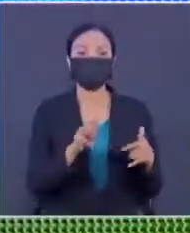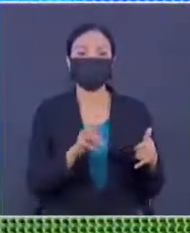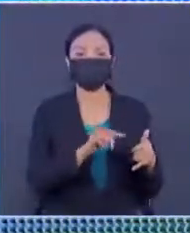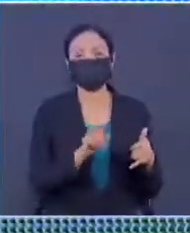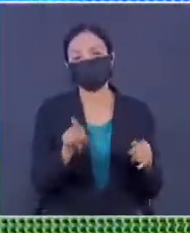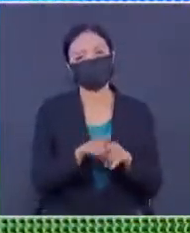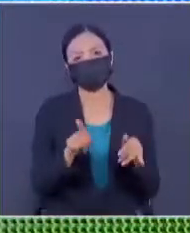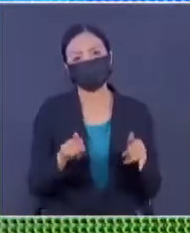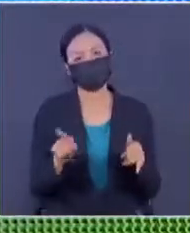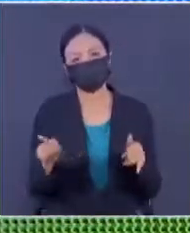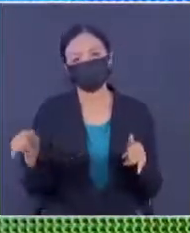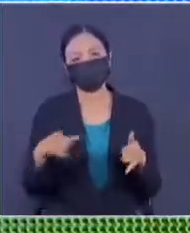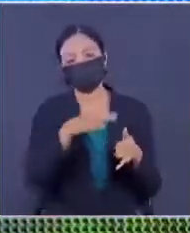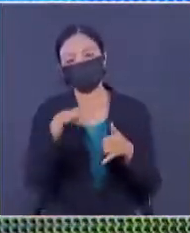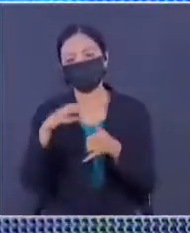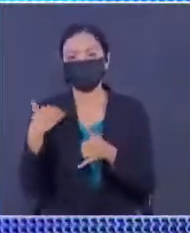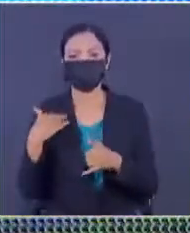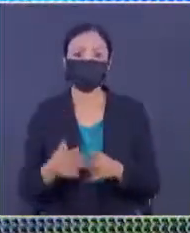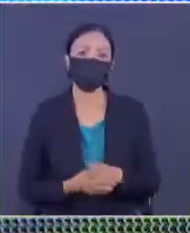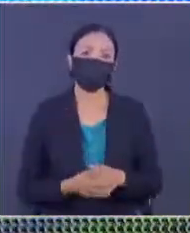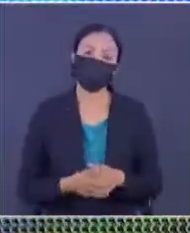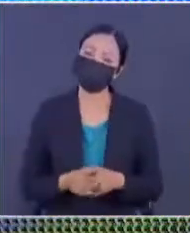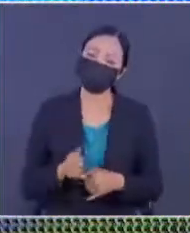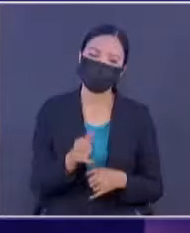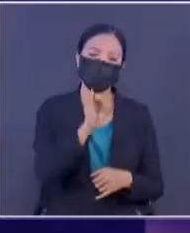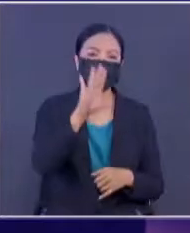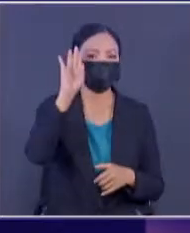นึ่งคนนะคะที่เจอมิจฉาชีพสร้างเรื่องจนต้องเข้าแจ้งความค่ะ